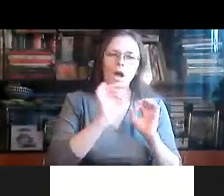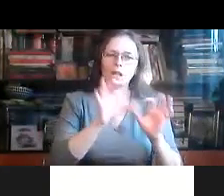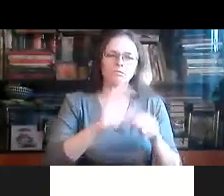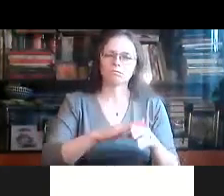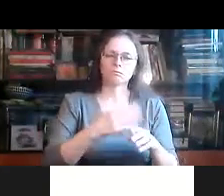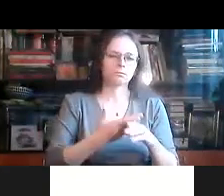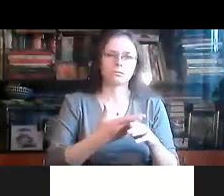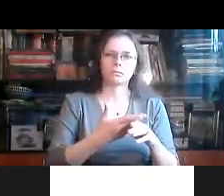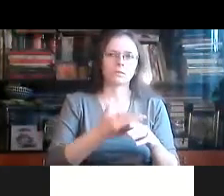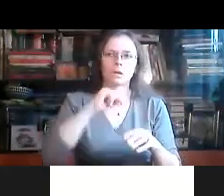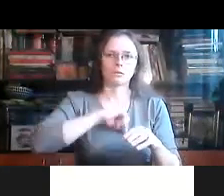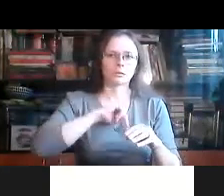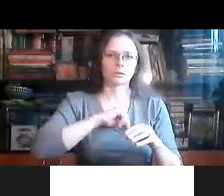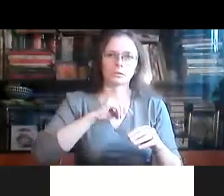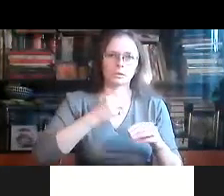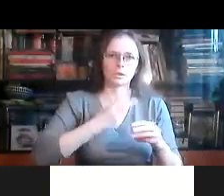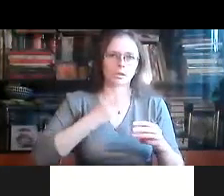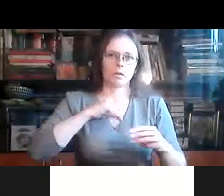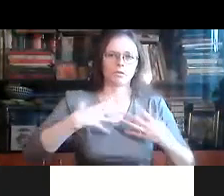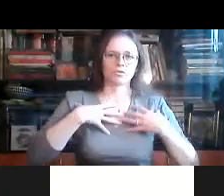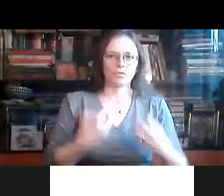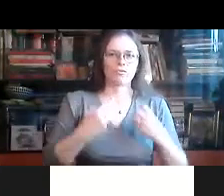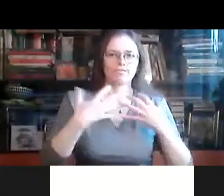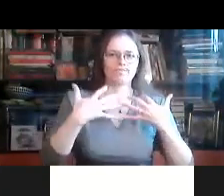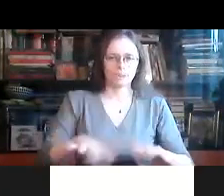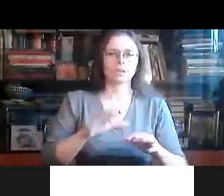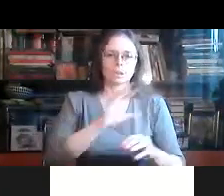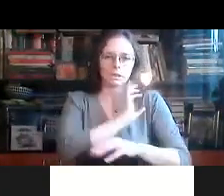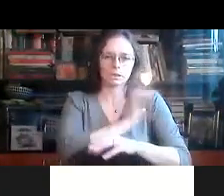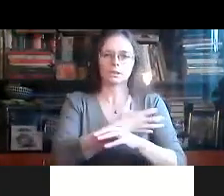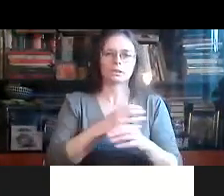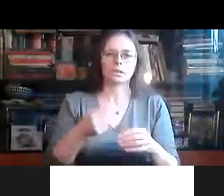потому что я в группе риска, у меня давление, и поэтому я понимаю, что если это будет со мной, то